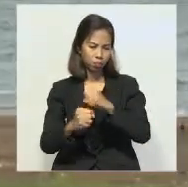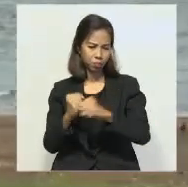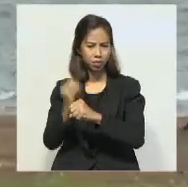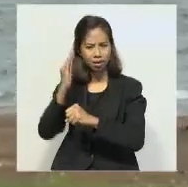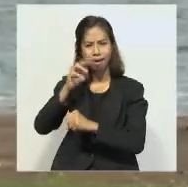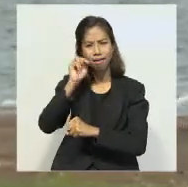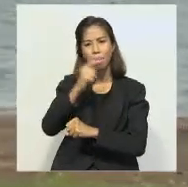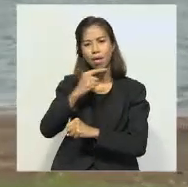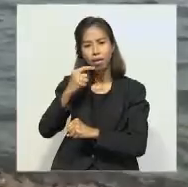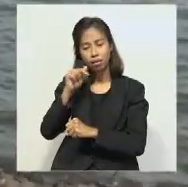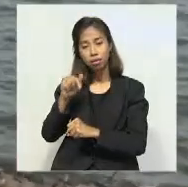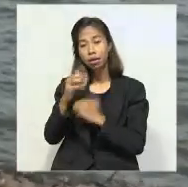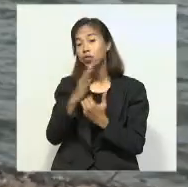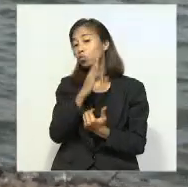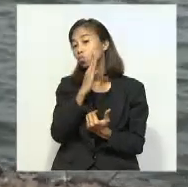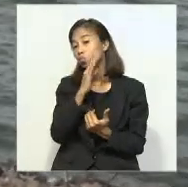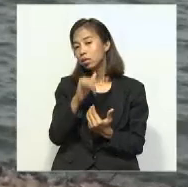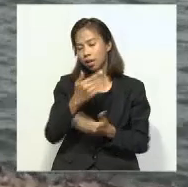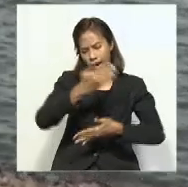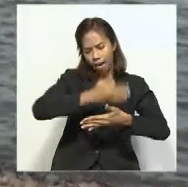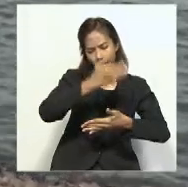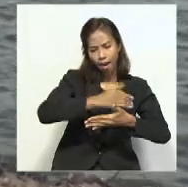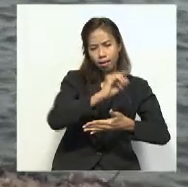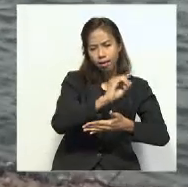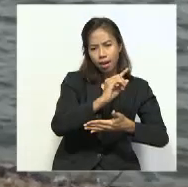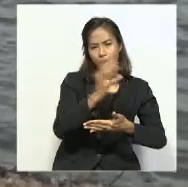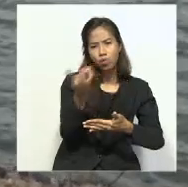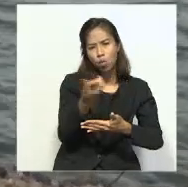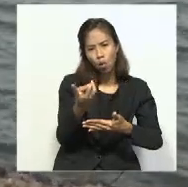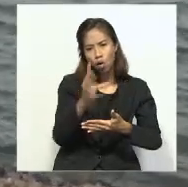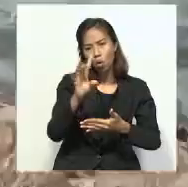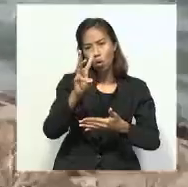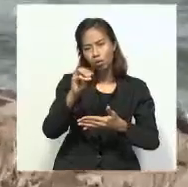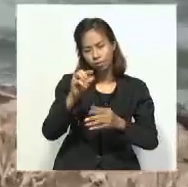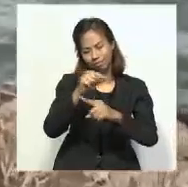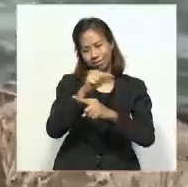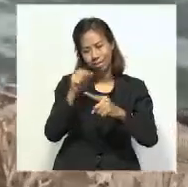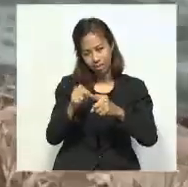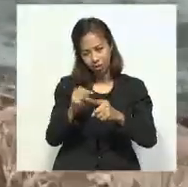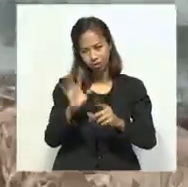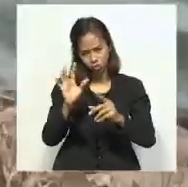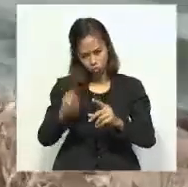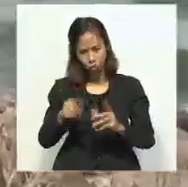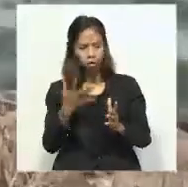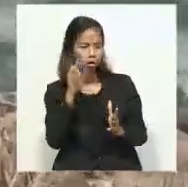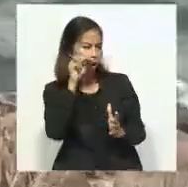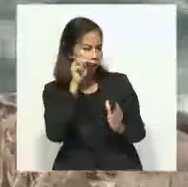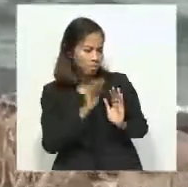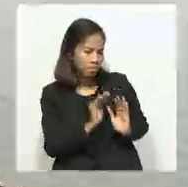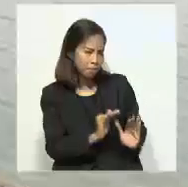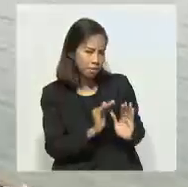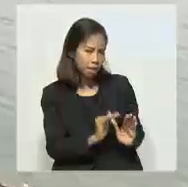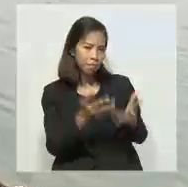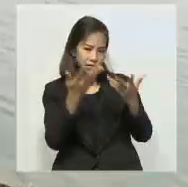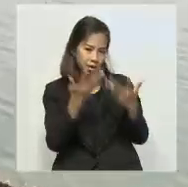งอย่างมั่นคงหากพบวาอ่างเก็บน้ำใดน้อยกว่า 60% ก็ต้องเร่งวางแผนเก็บกักน้ำไว้นะคะ